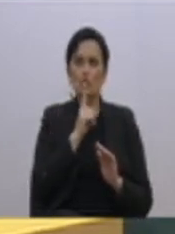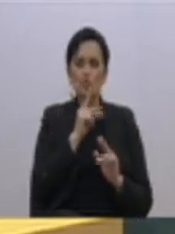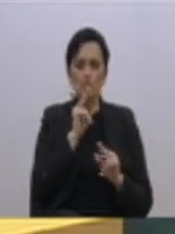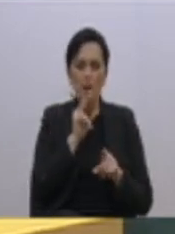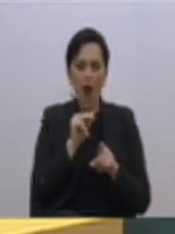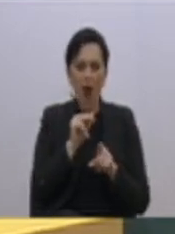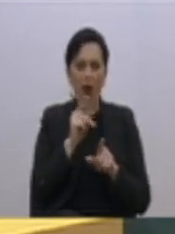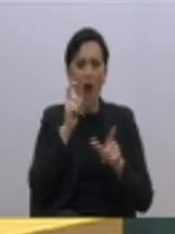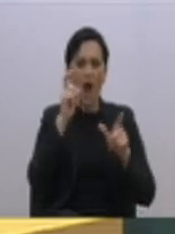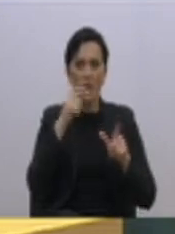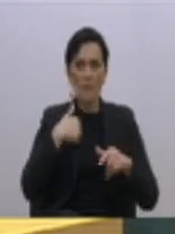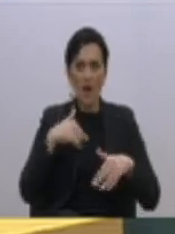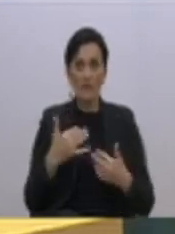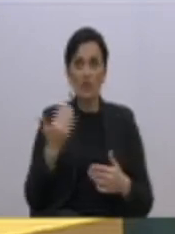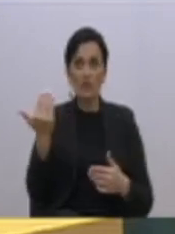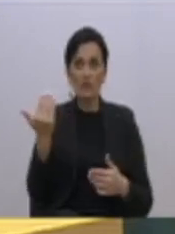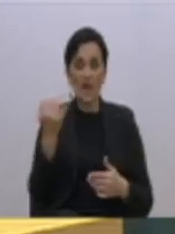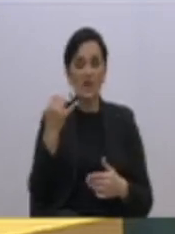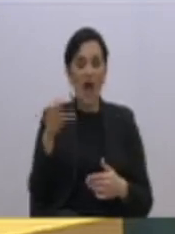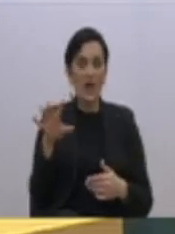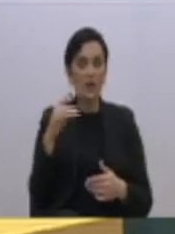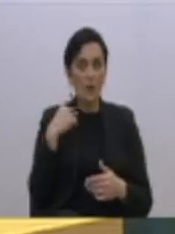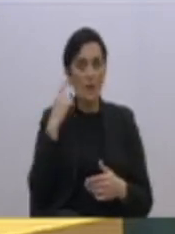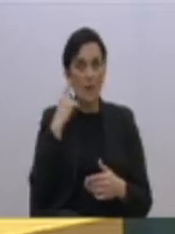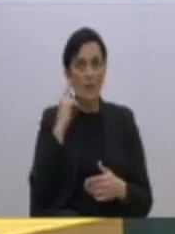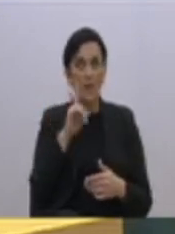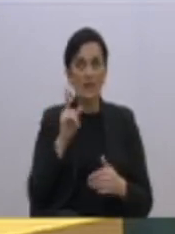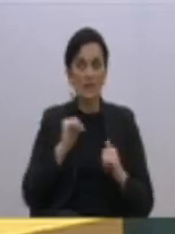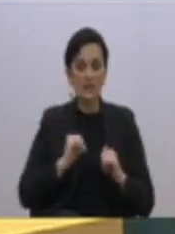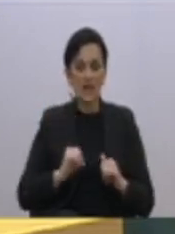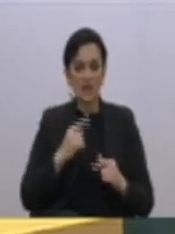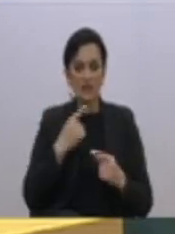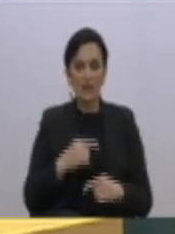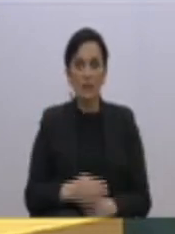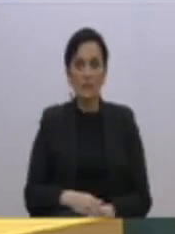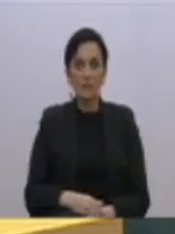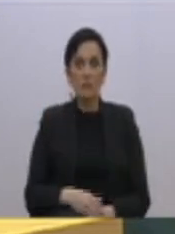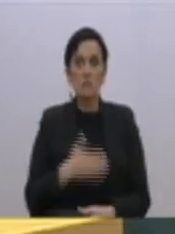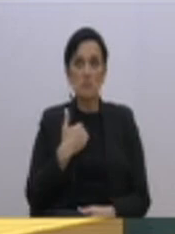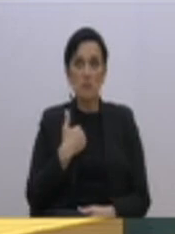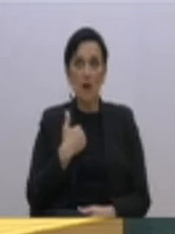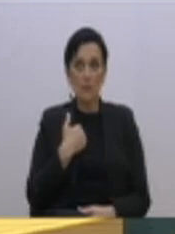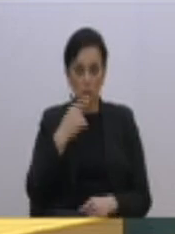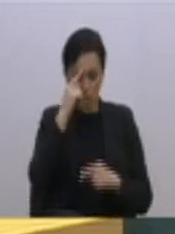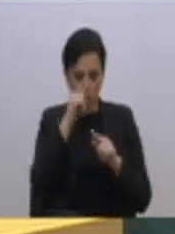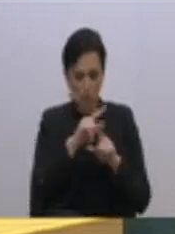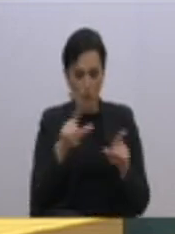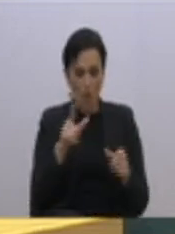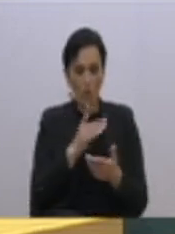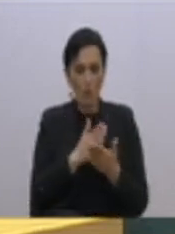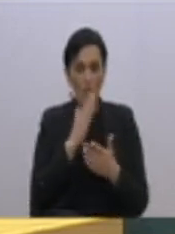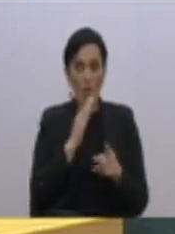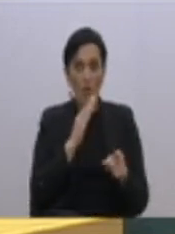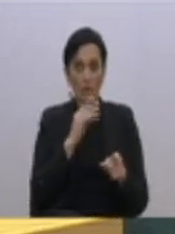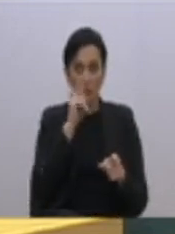ვიღლებ და თქვენ არ გაინტერესებთ მესმის, მაგრამ ხვალურობთ, წრად ვილაპარაკეთ. Ესე იგი, მე მქონდა სკოლა. Ამ სკოლაში,